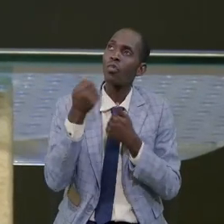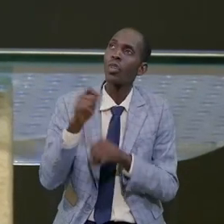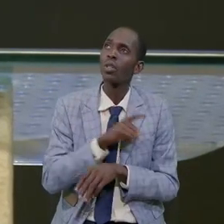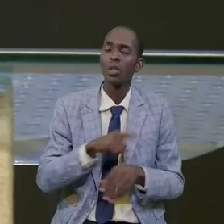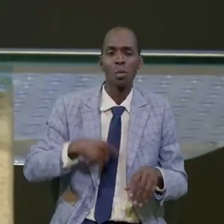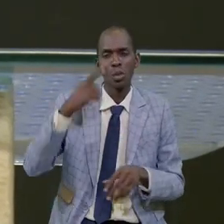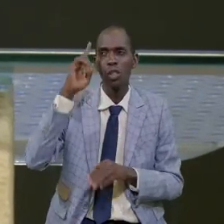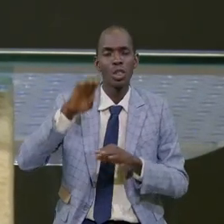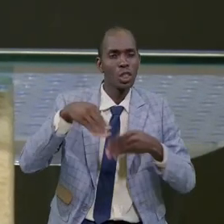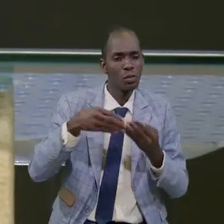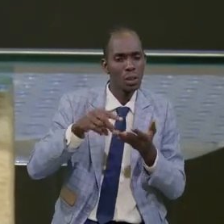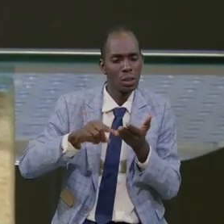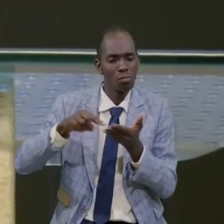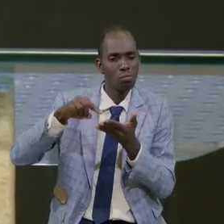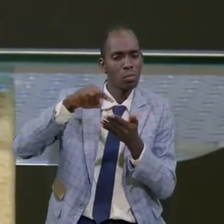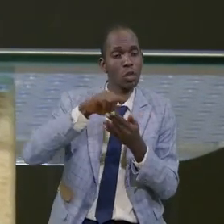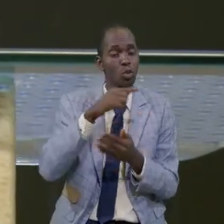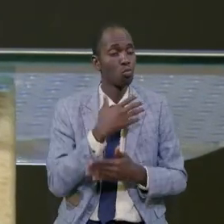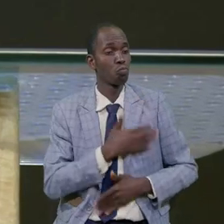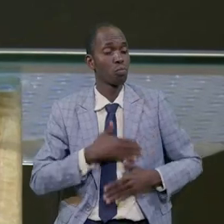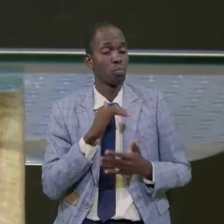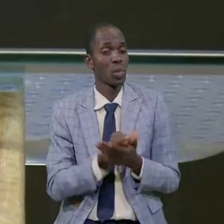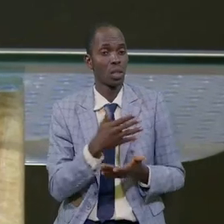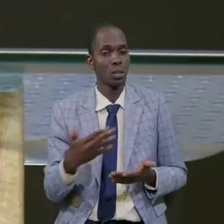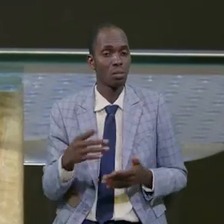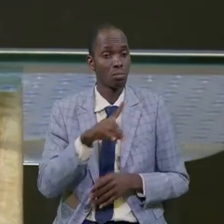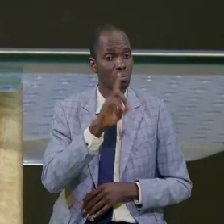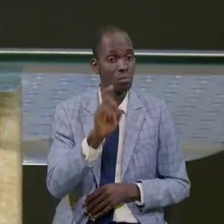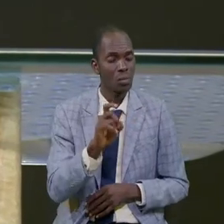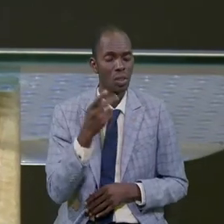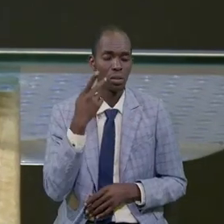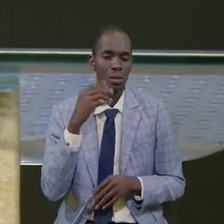vous ai donné ceci et cela et que vous en avez joui? Le verset